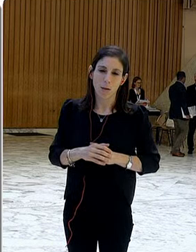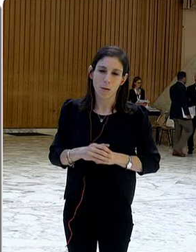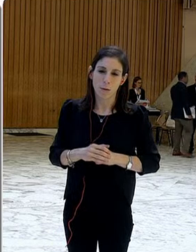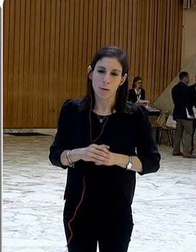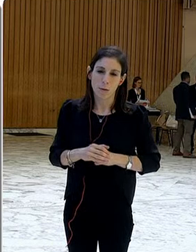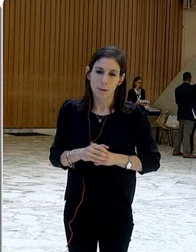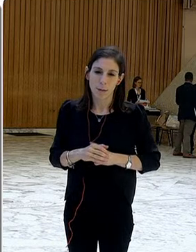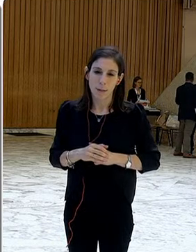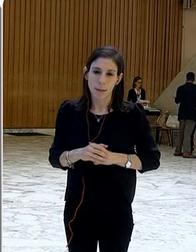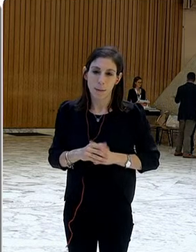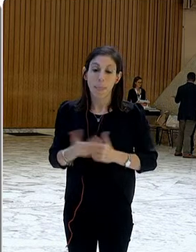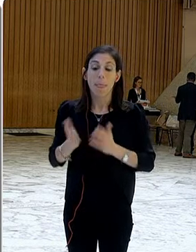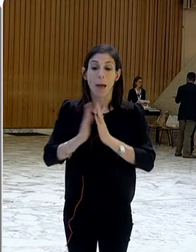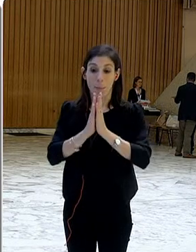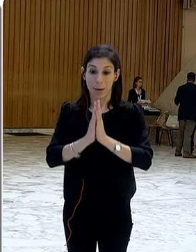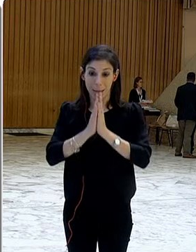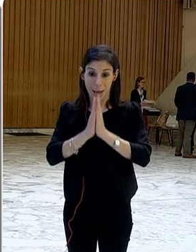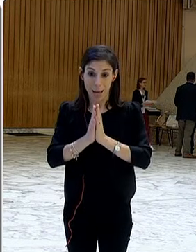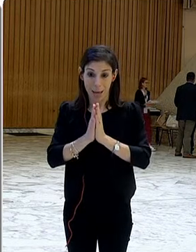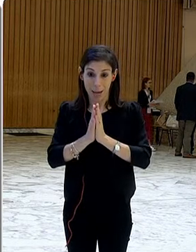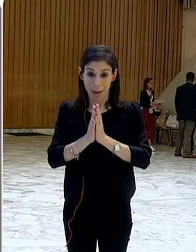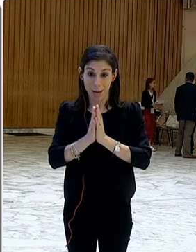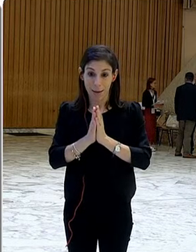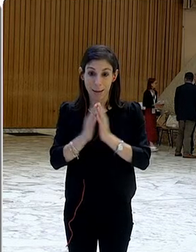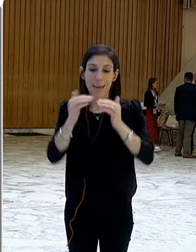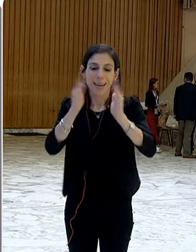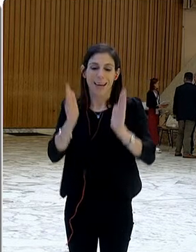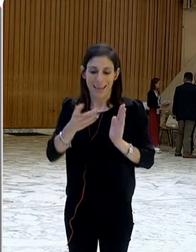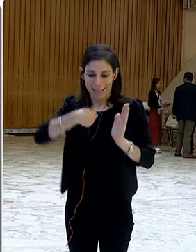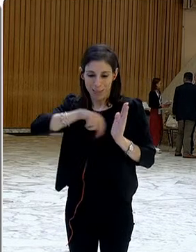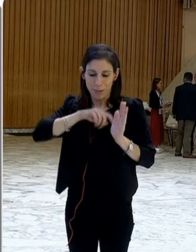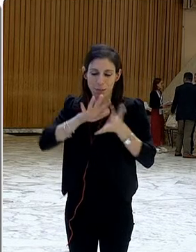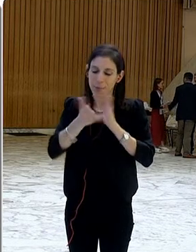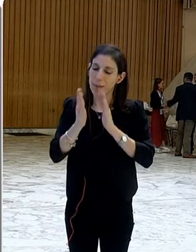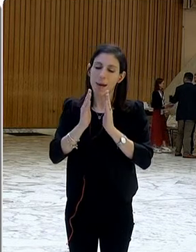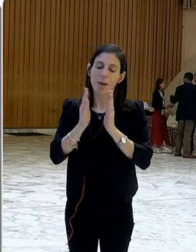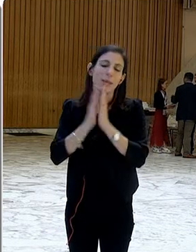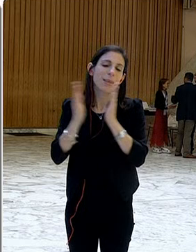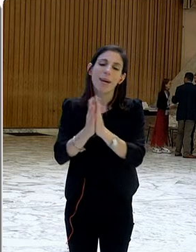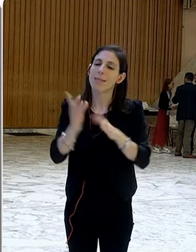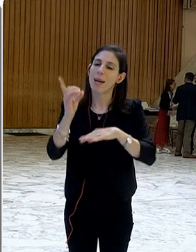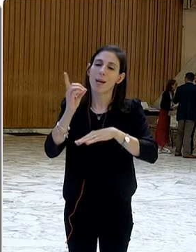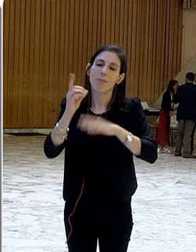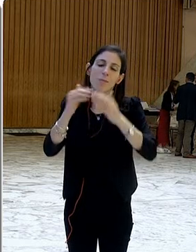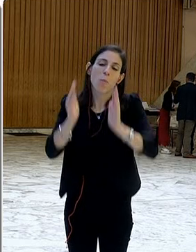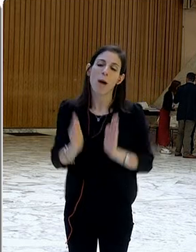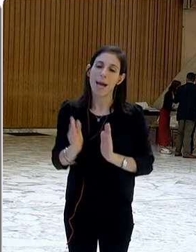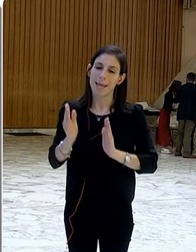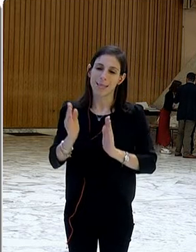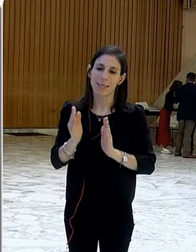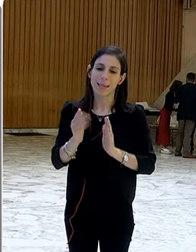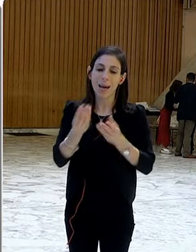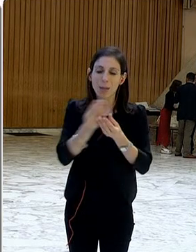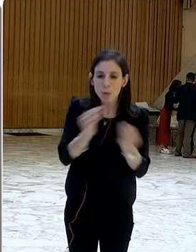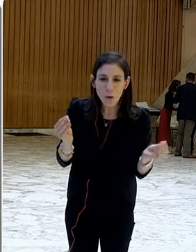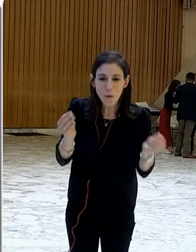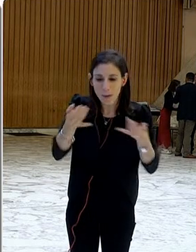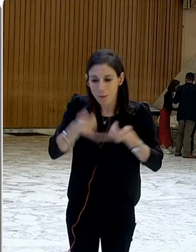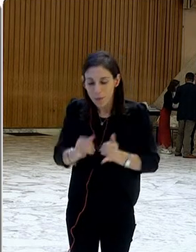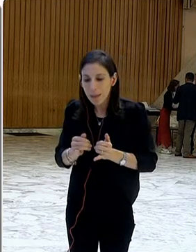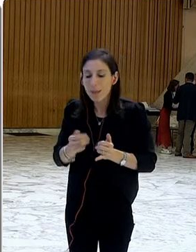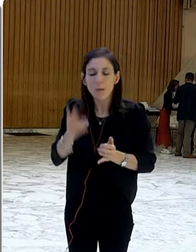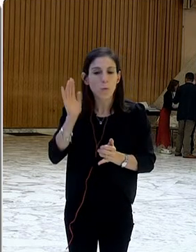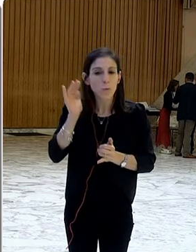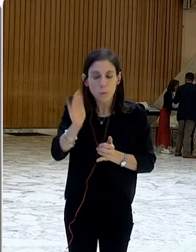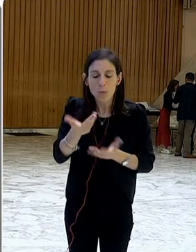église domestique où les enfants reçoivent aussi leur catéchèse. Par exemple, durant la prière du